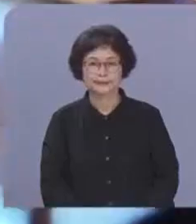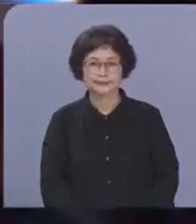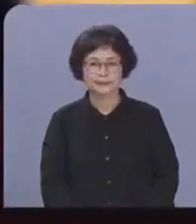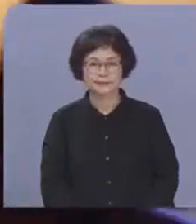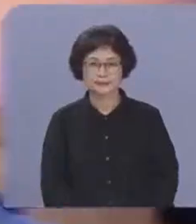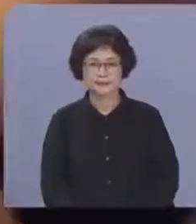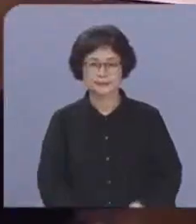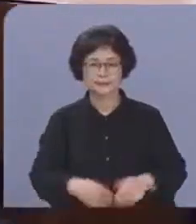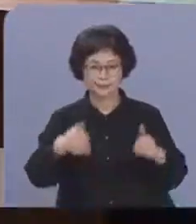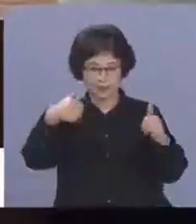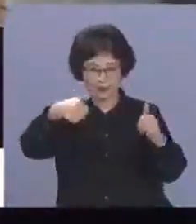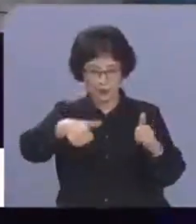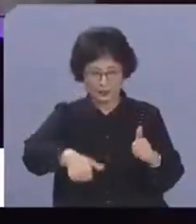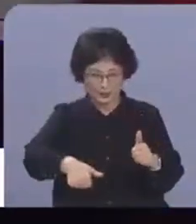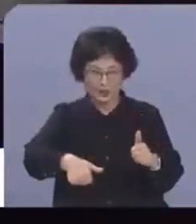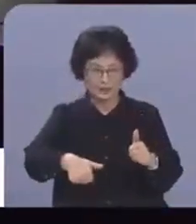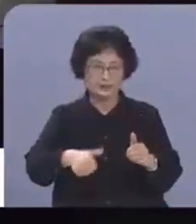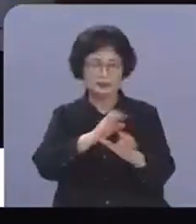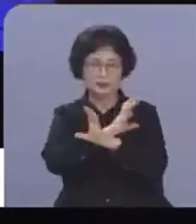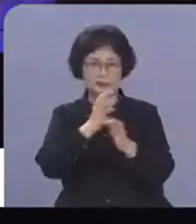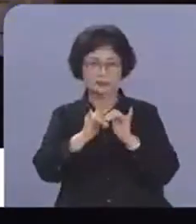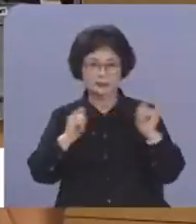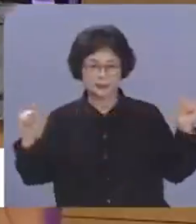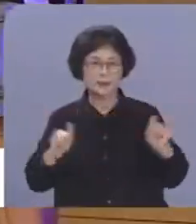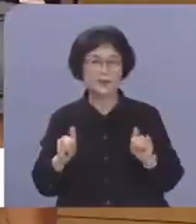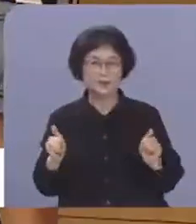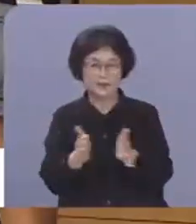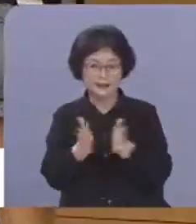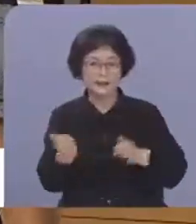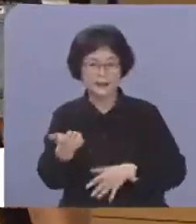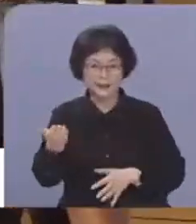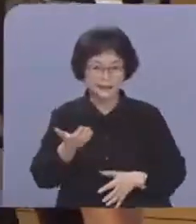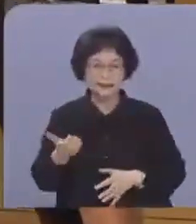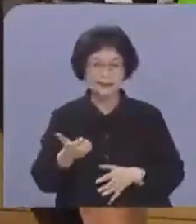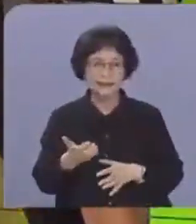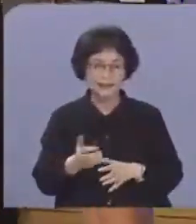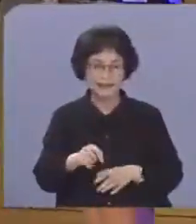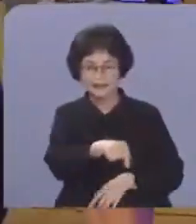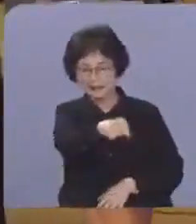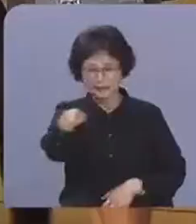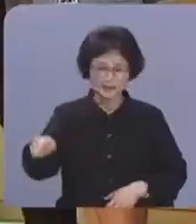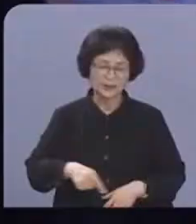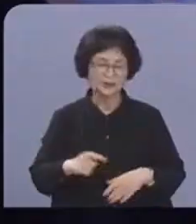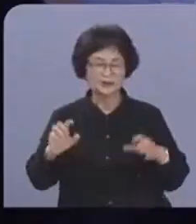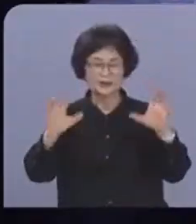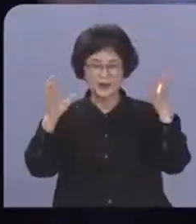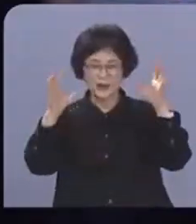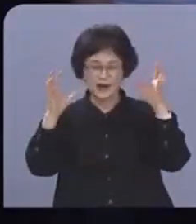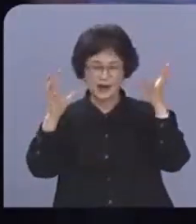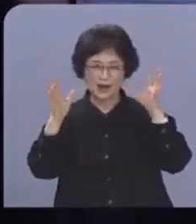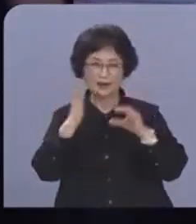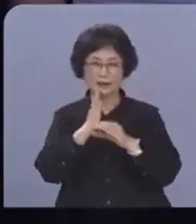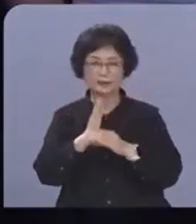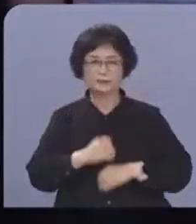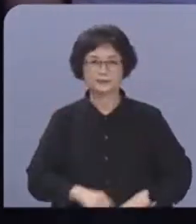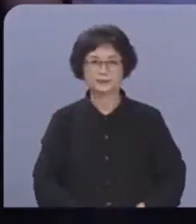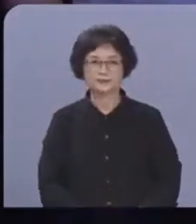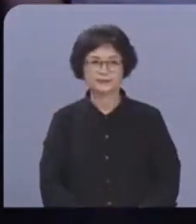무대 인사를 하는 코미디언들. 공연도 하기 전에 관람석에서 함성이 터져나옵니다.